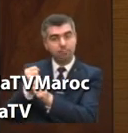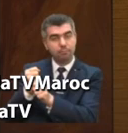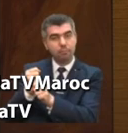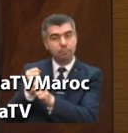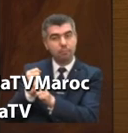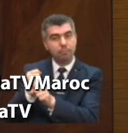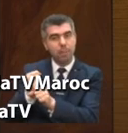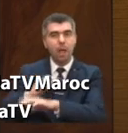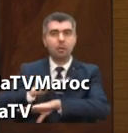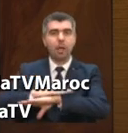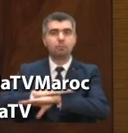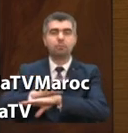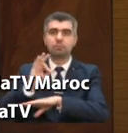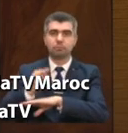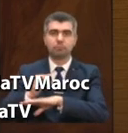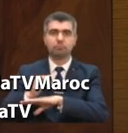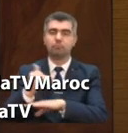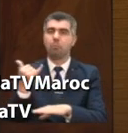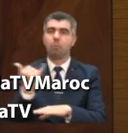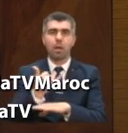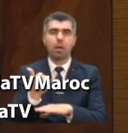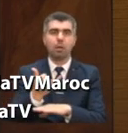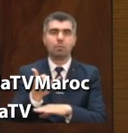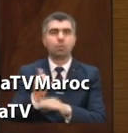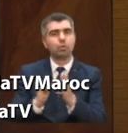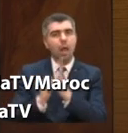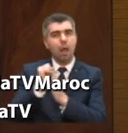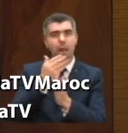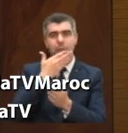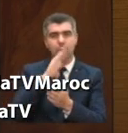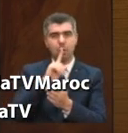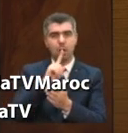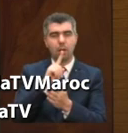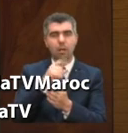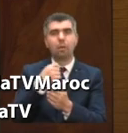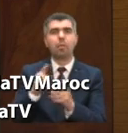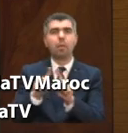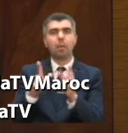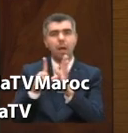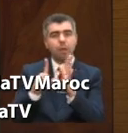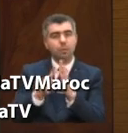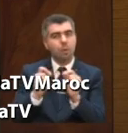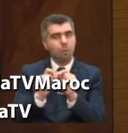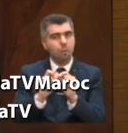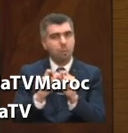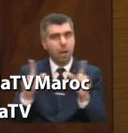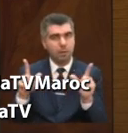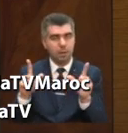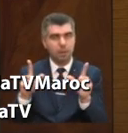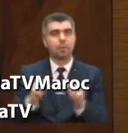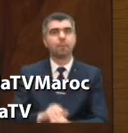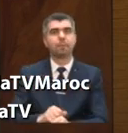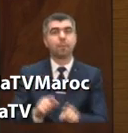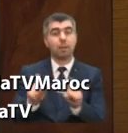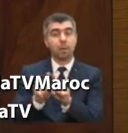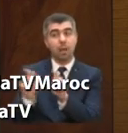المرحله. والحمد لله نجحنا فيه بشكل كلي، أننا وضحنا بما يكفي أن العلاقة